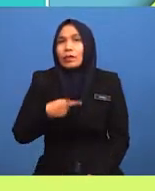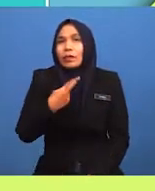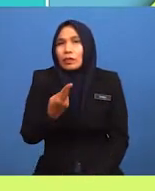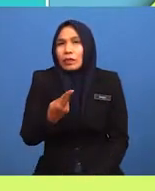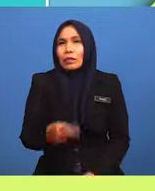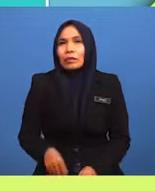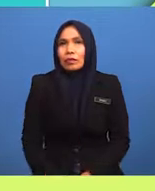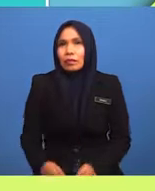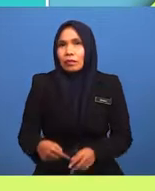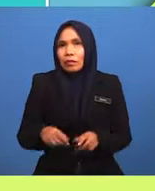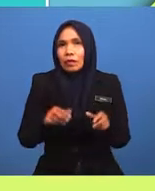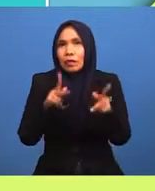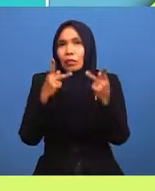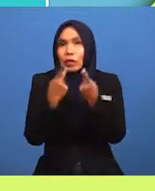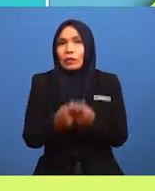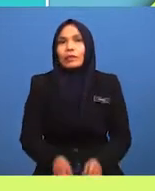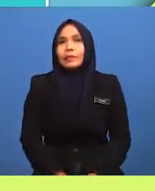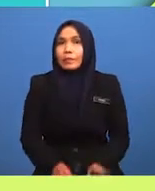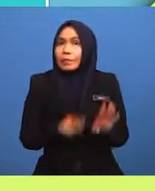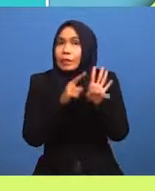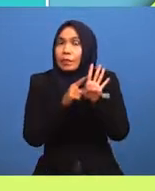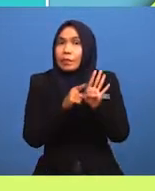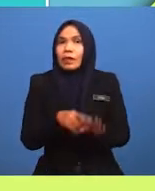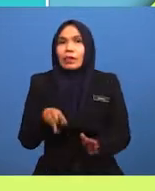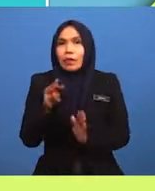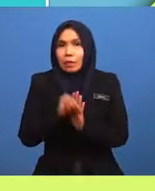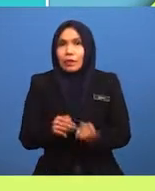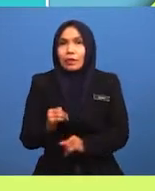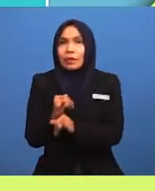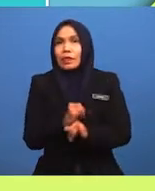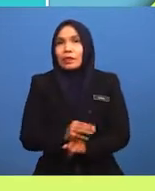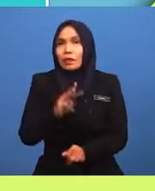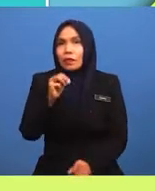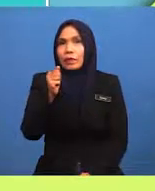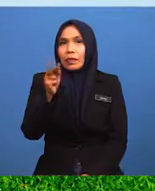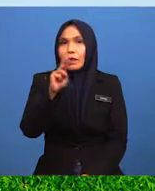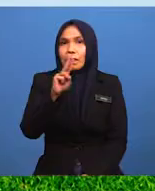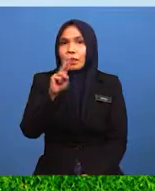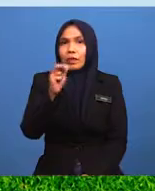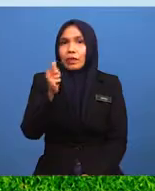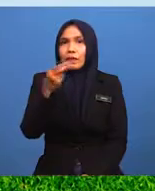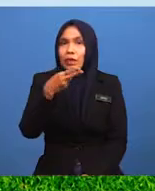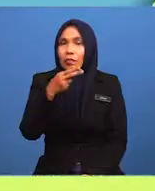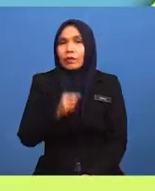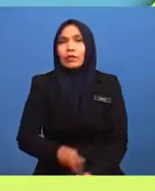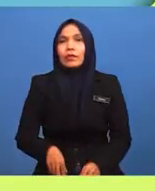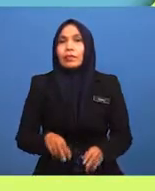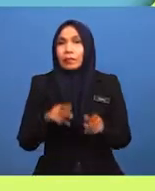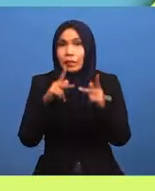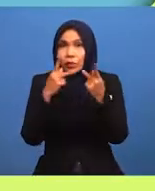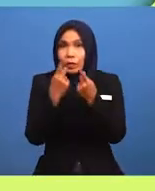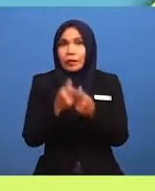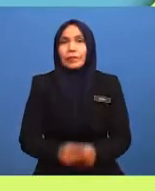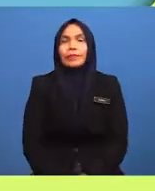Empat, menjaga maruah diri dan ahli keluarga. Murid-murid tahu tak